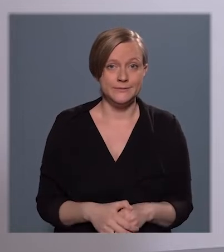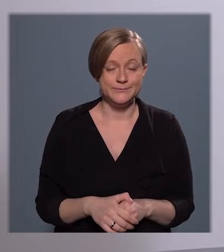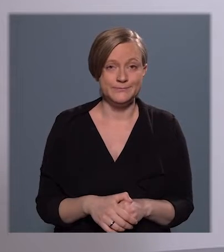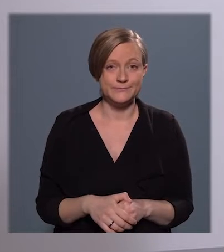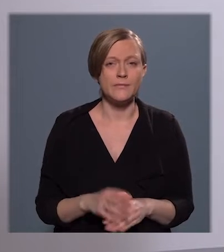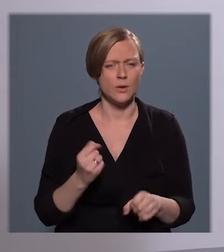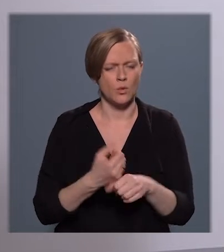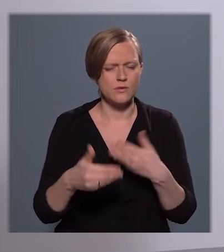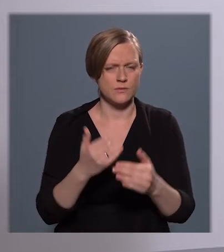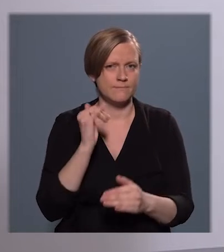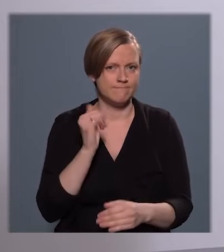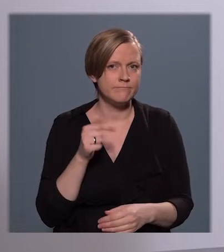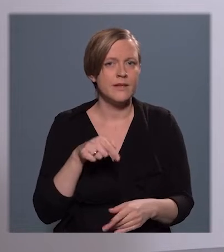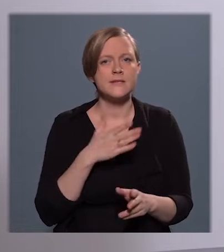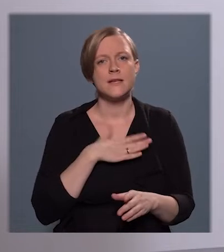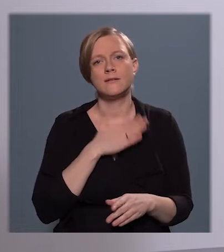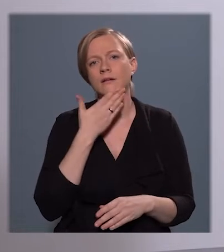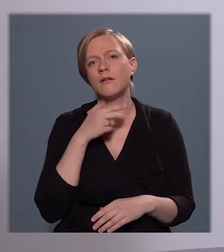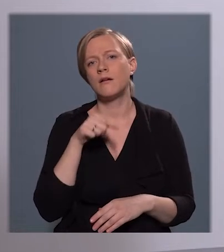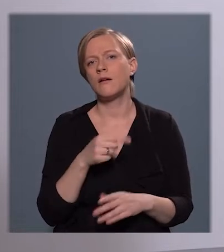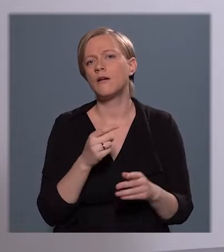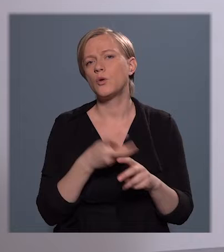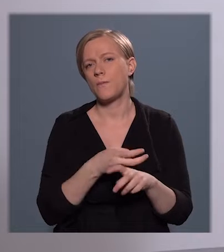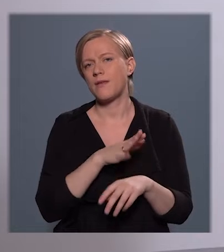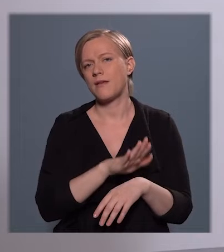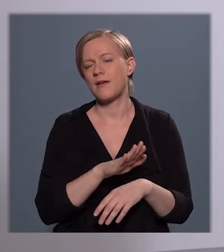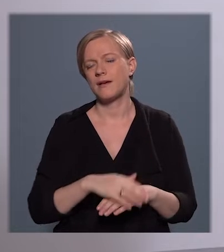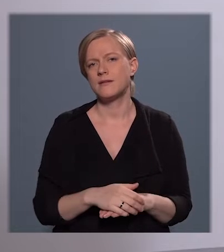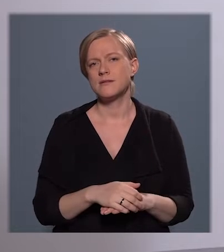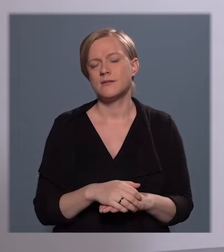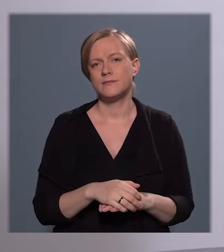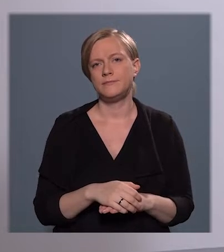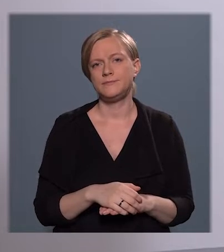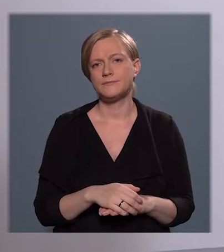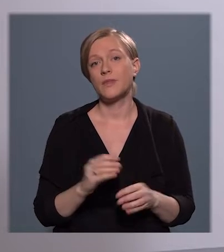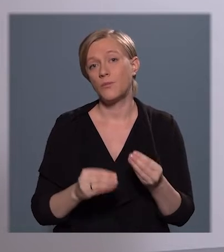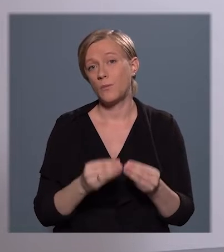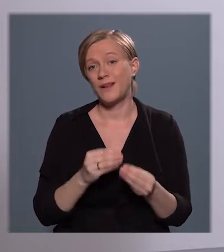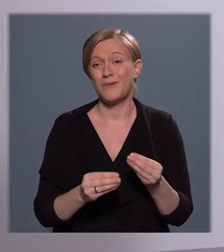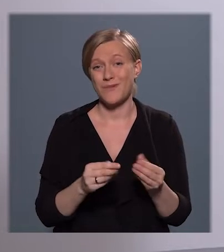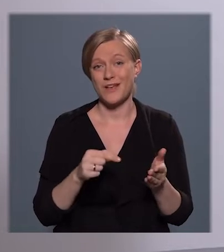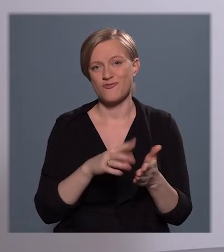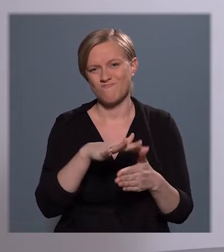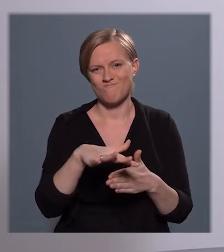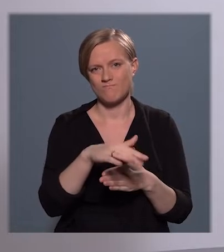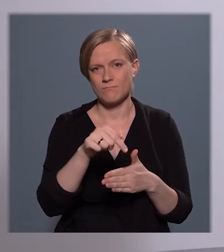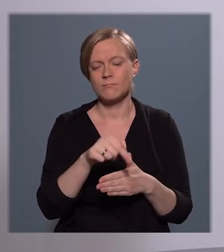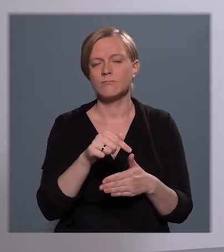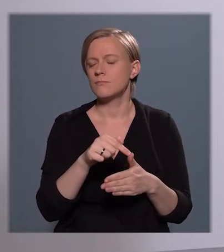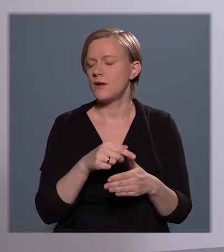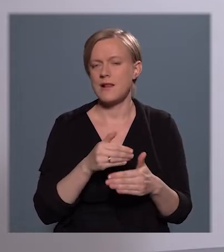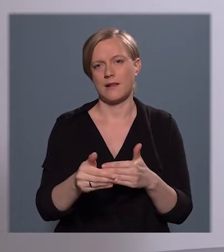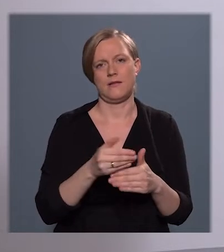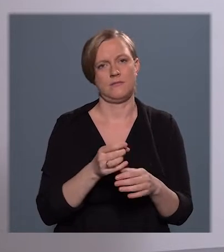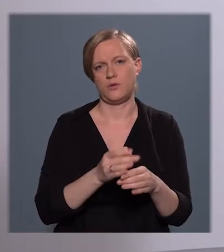Dolgozunk rajta, nagyon szeretnénk, hogyha Kőbányának ezt a problémás pontját a létező